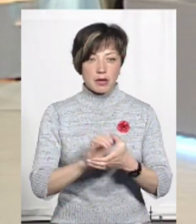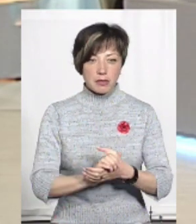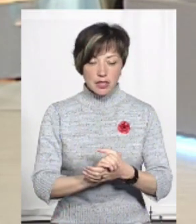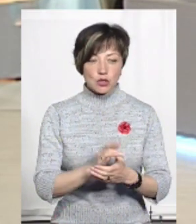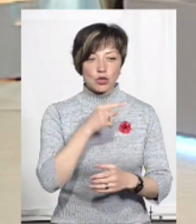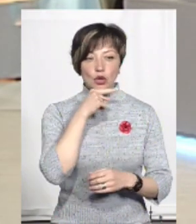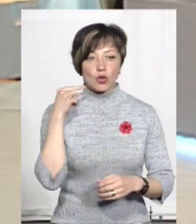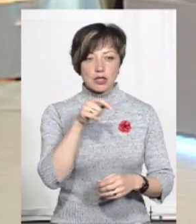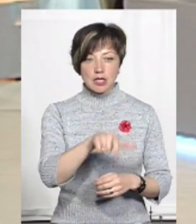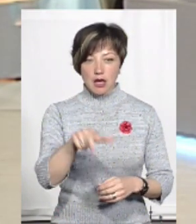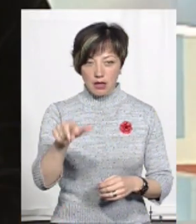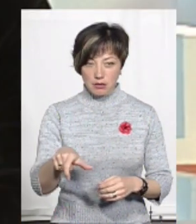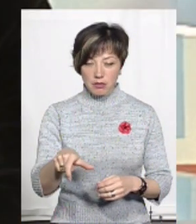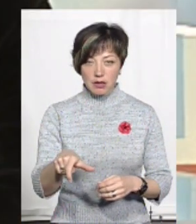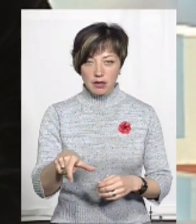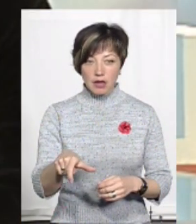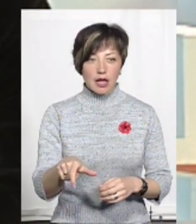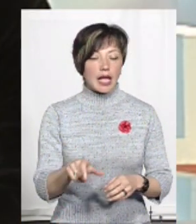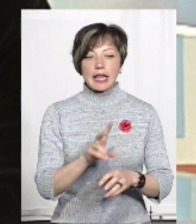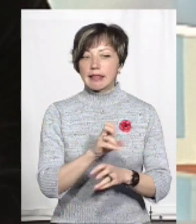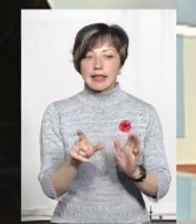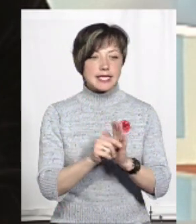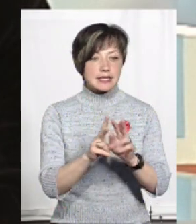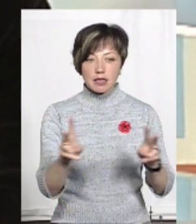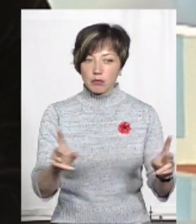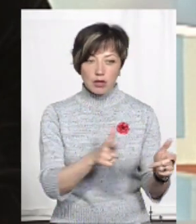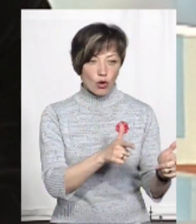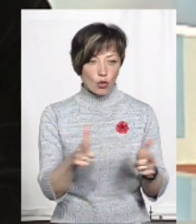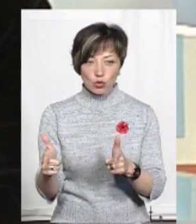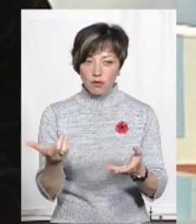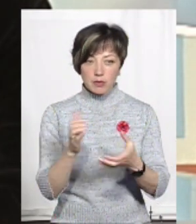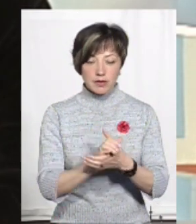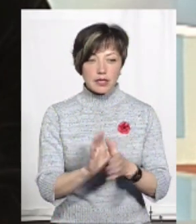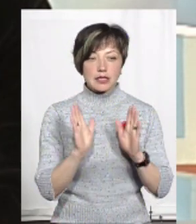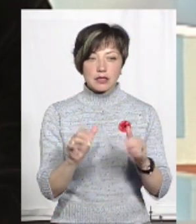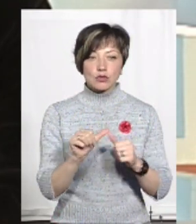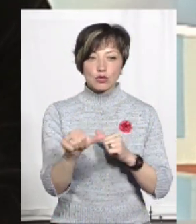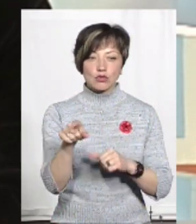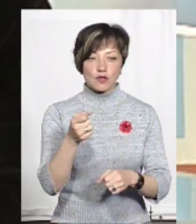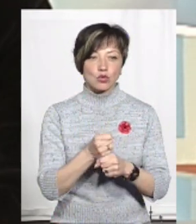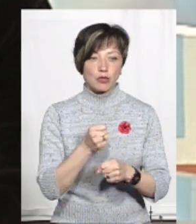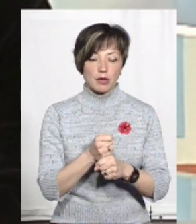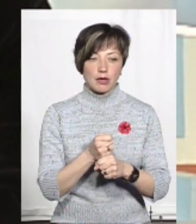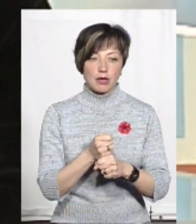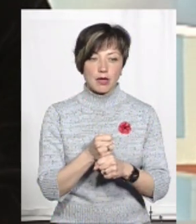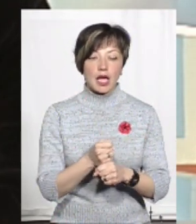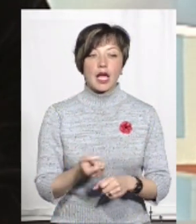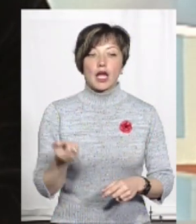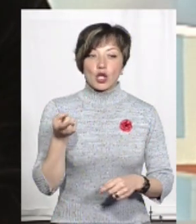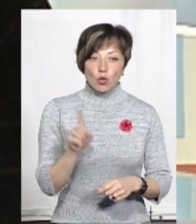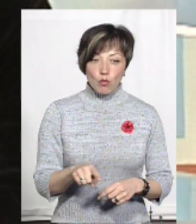з росіянами. Ні з ким не готова примиритися, виключно із-за того, що вони зробили. Тому